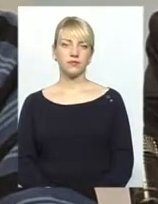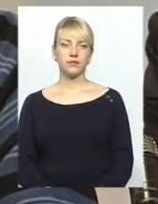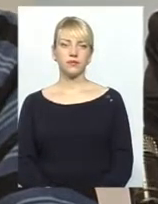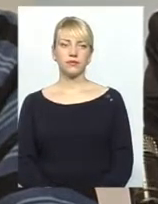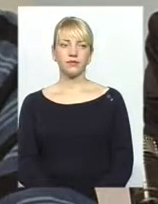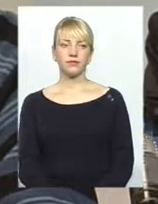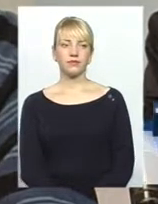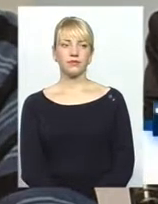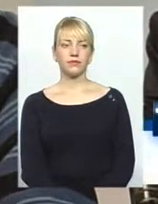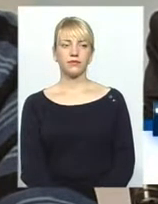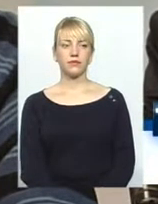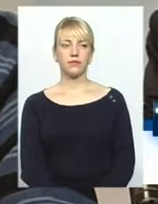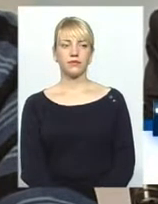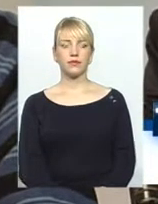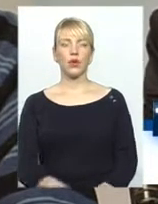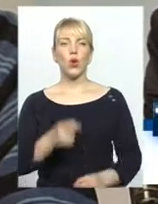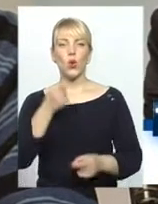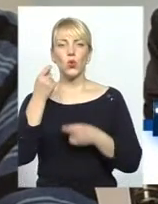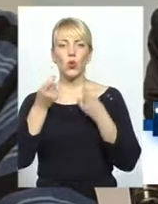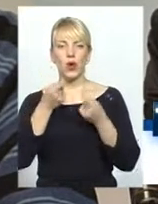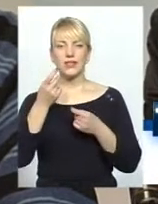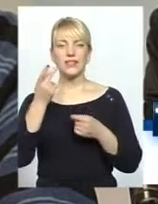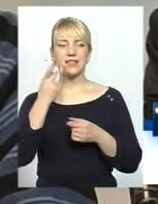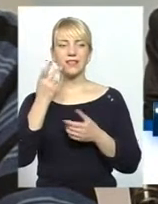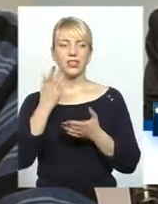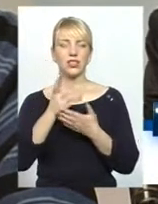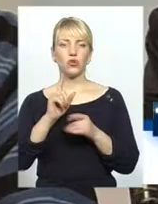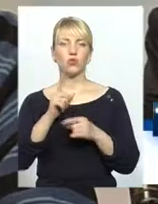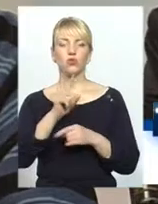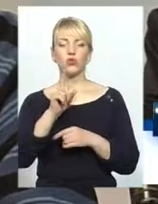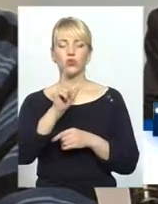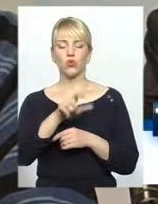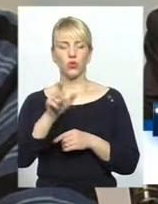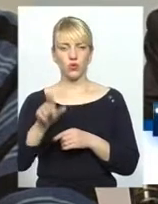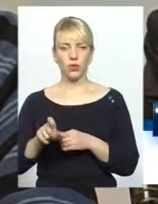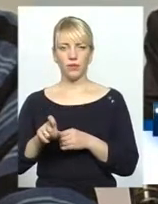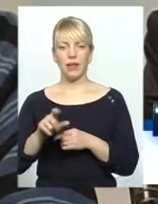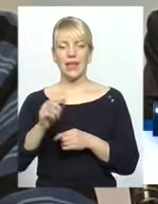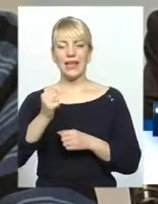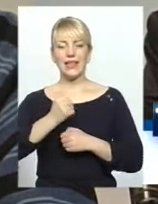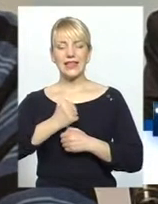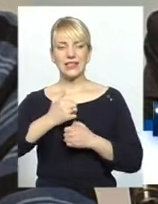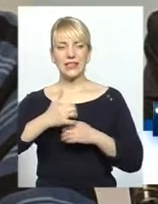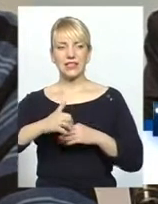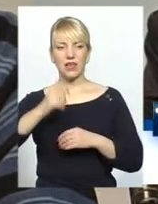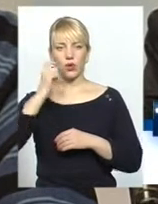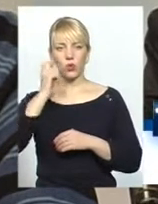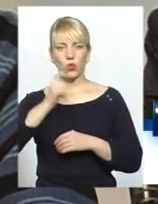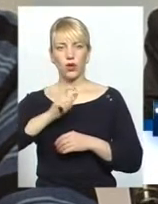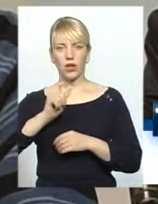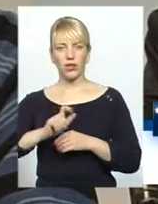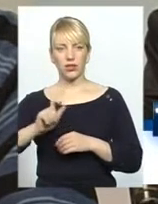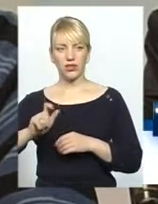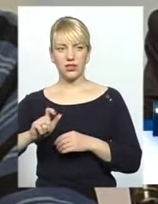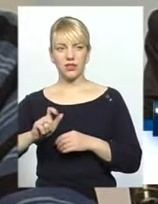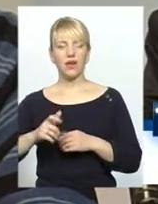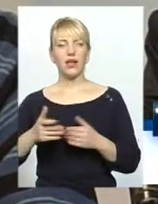якісь нюанси завезе є, тому що люди. І, на жаль, серед українців,